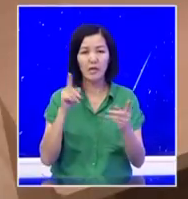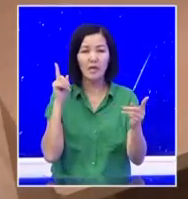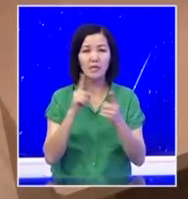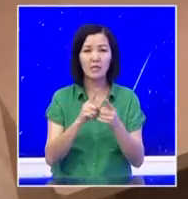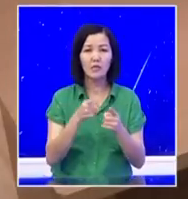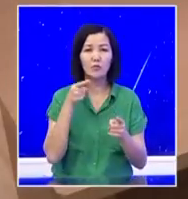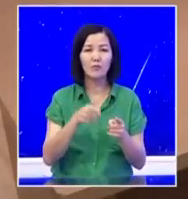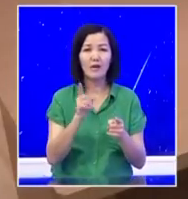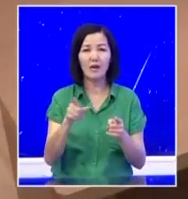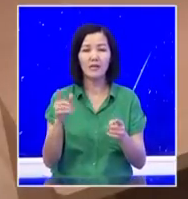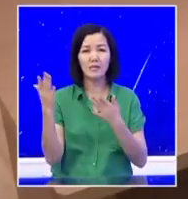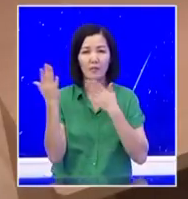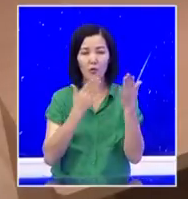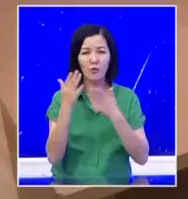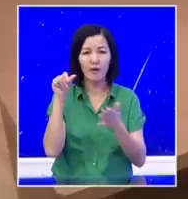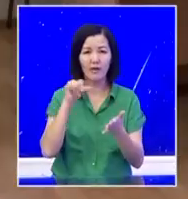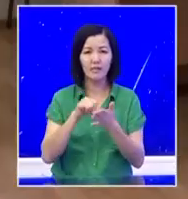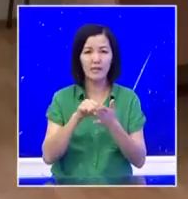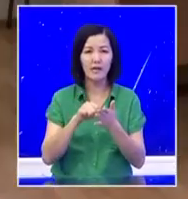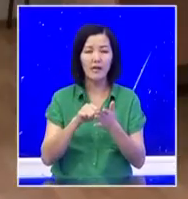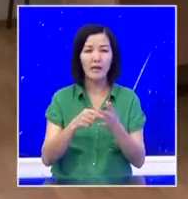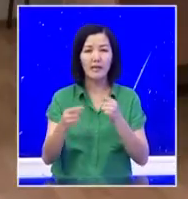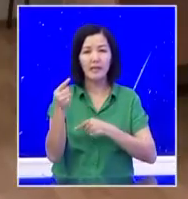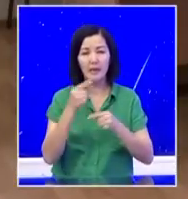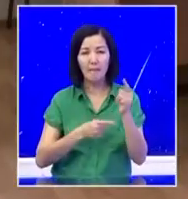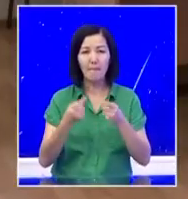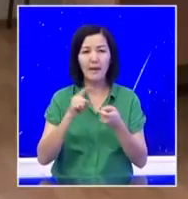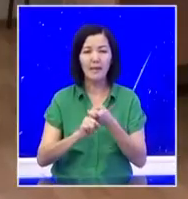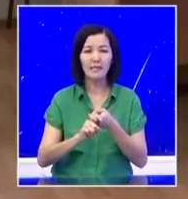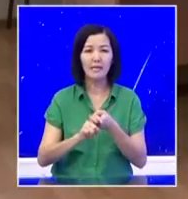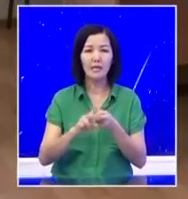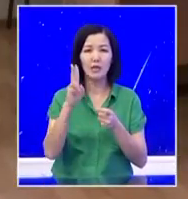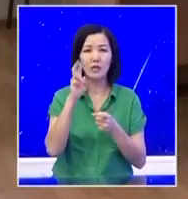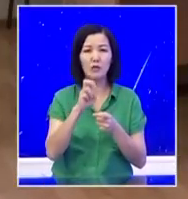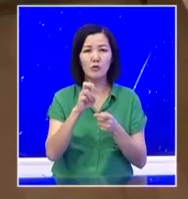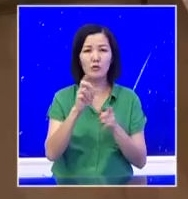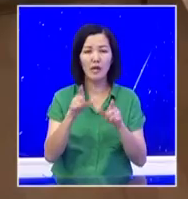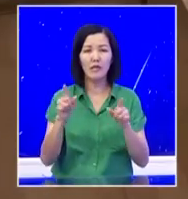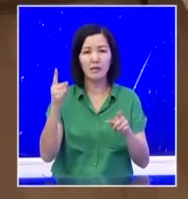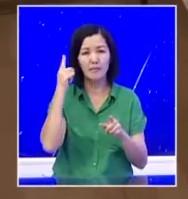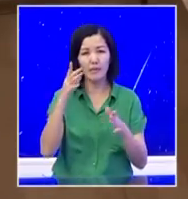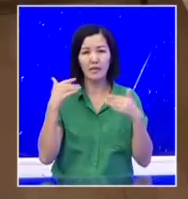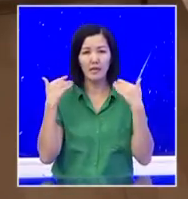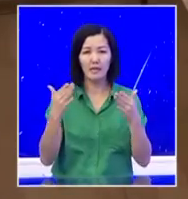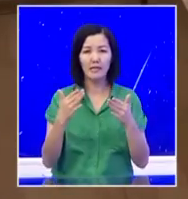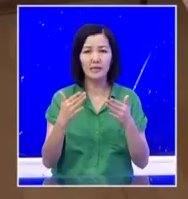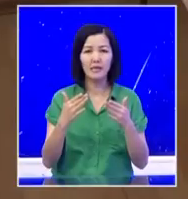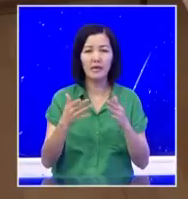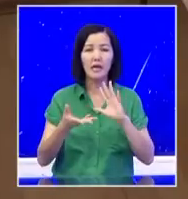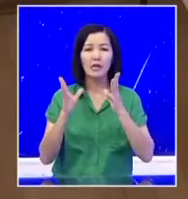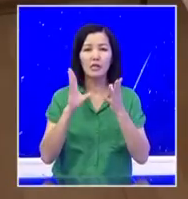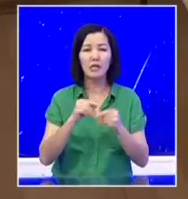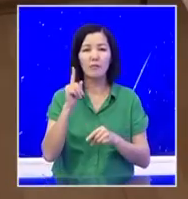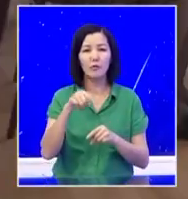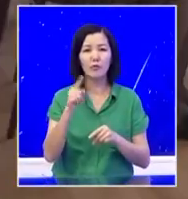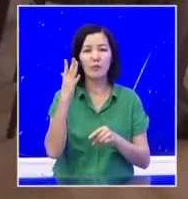өрбіді. Кездесуге мыңнан астам оқырман қатысты. Көк кері байланыс арқылы 200-ге жуық адам пікір қалдырды. Айта кетейік,